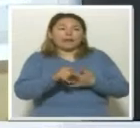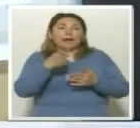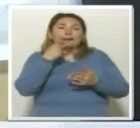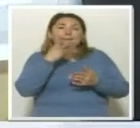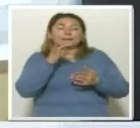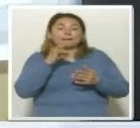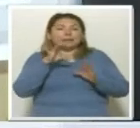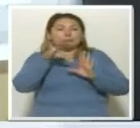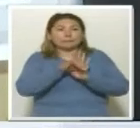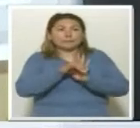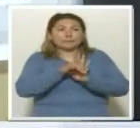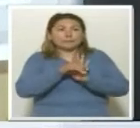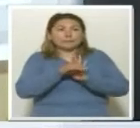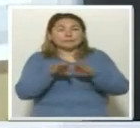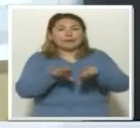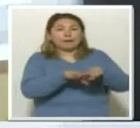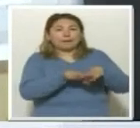анықталған